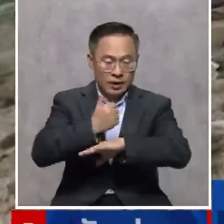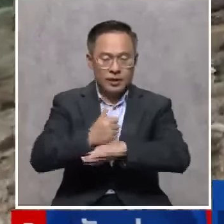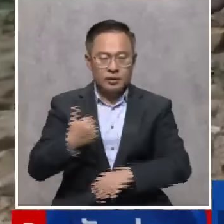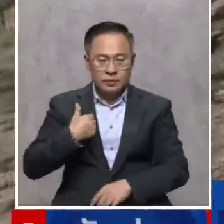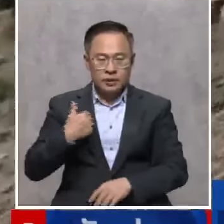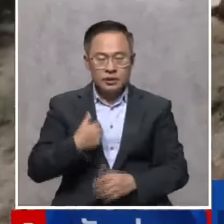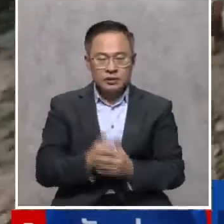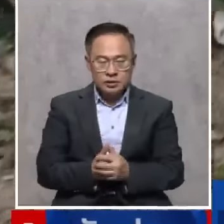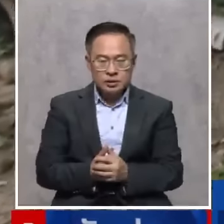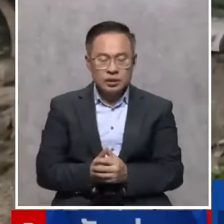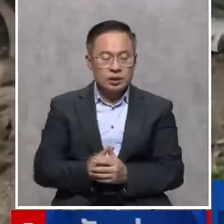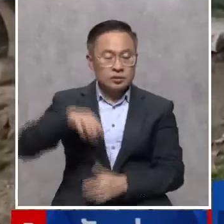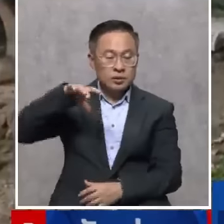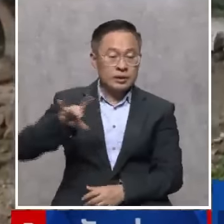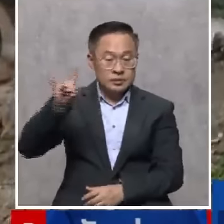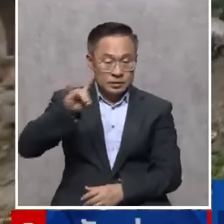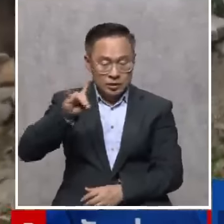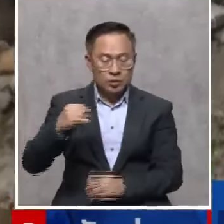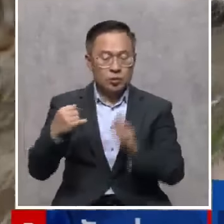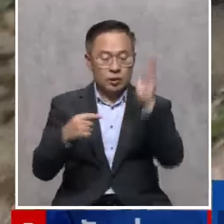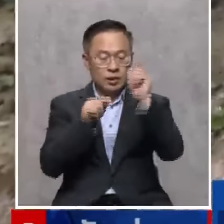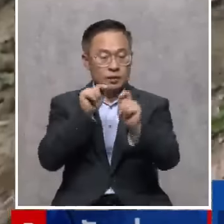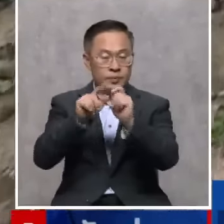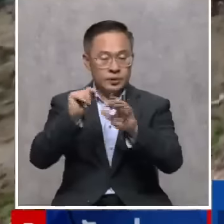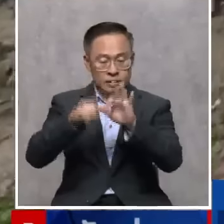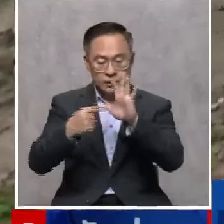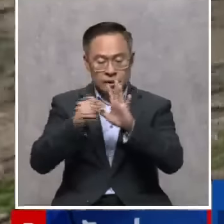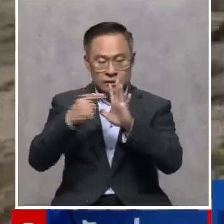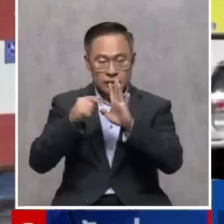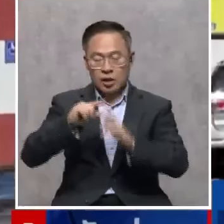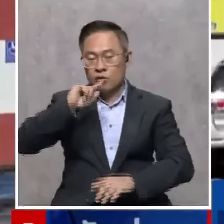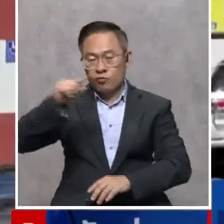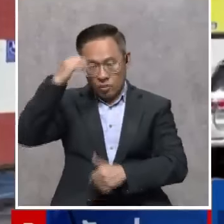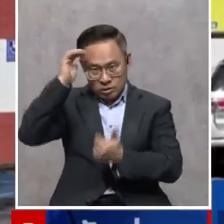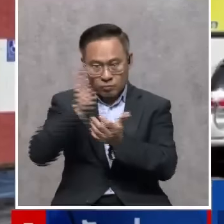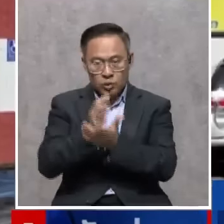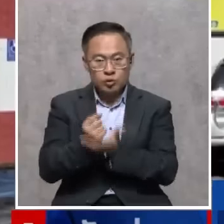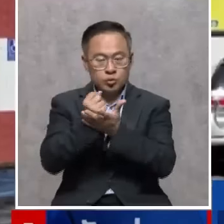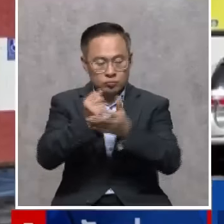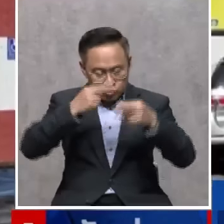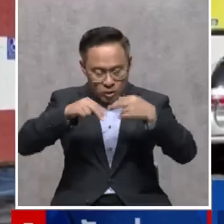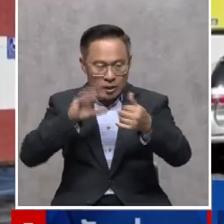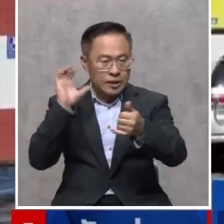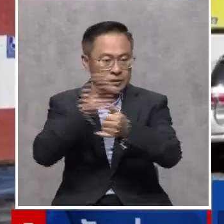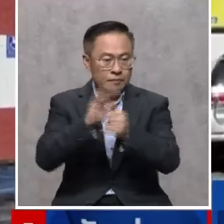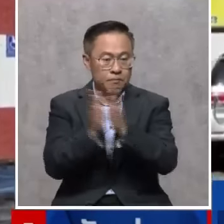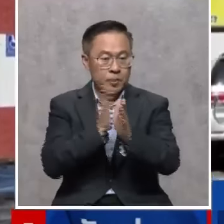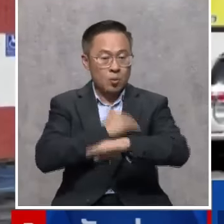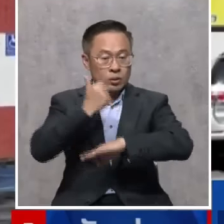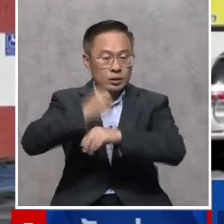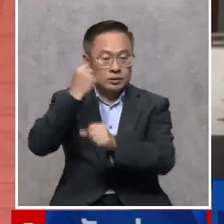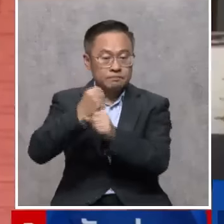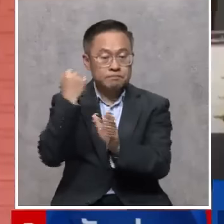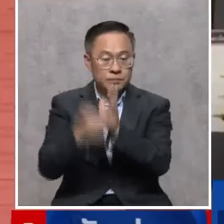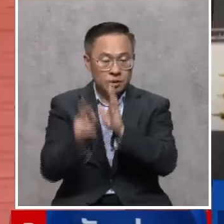นเจ้าพนักงานสัตวบาลสำนักงานปศุสัตว์อำเภอท่าศาลาเดินทางไปร้องโทษกล่าวทุกข์กับเจ้าอาวาสวัดจัน